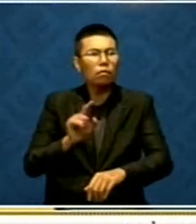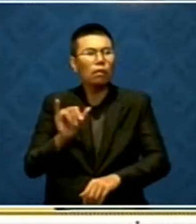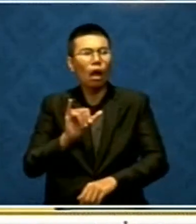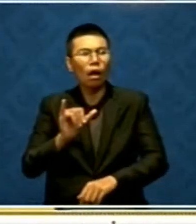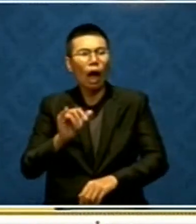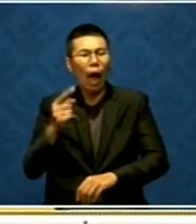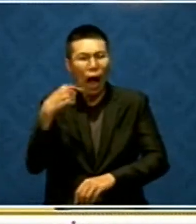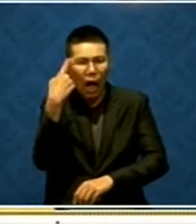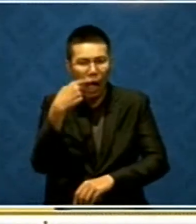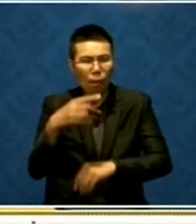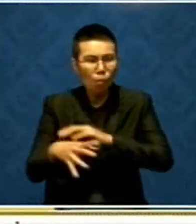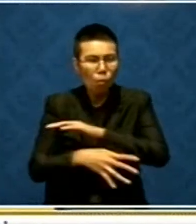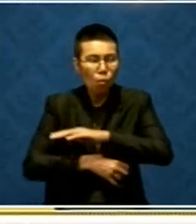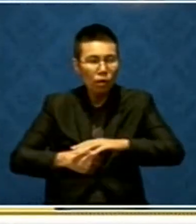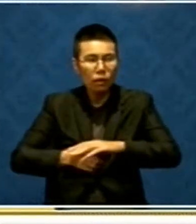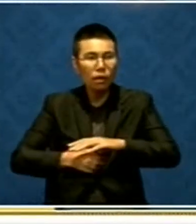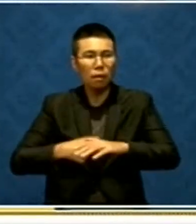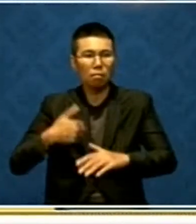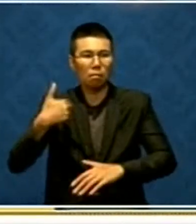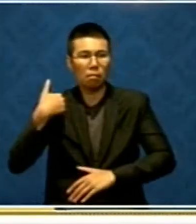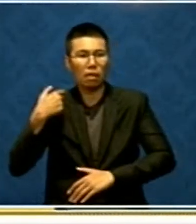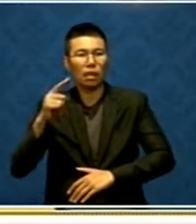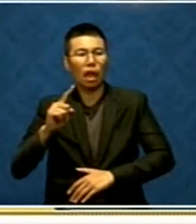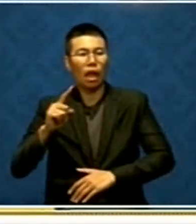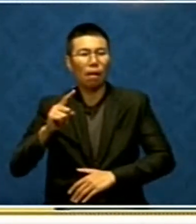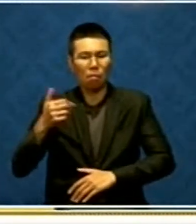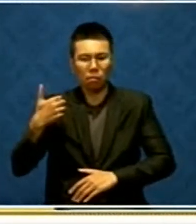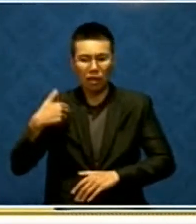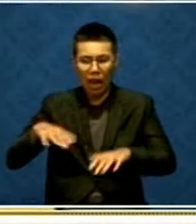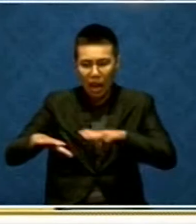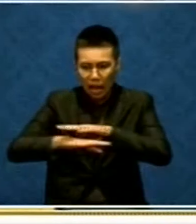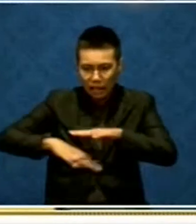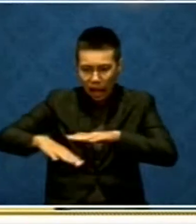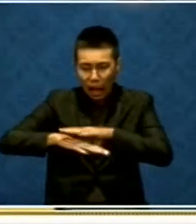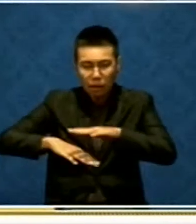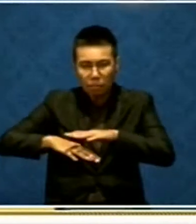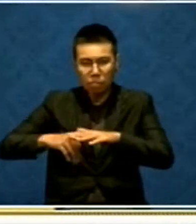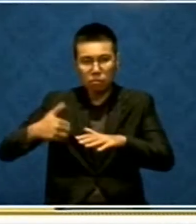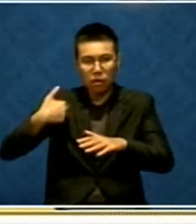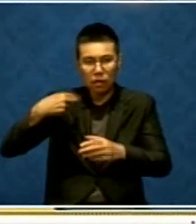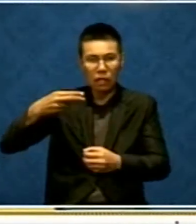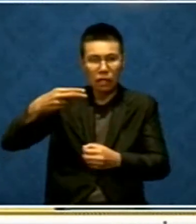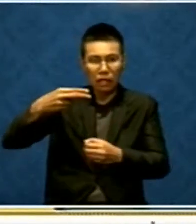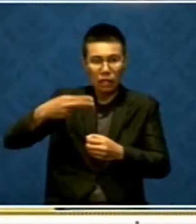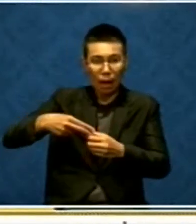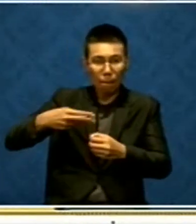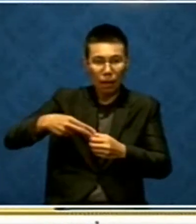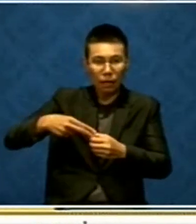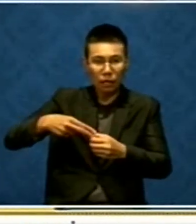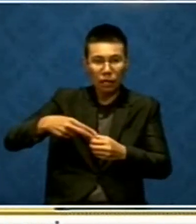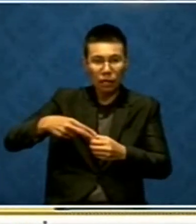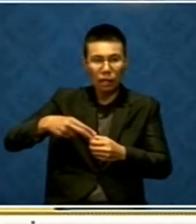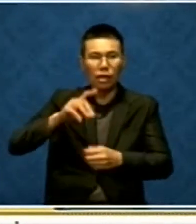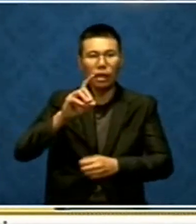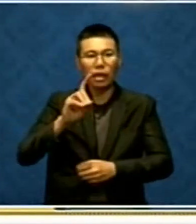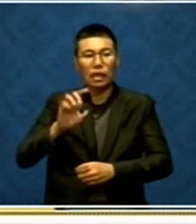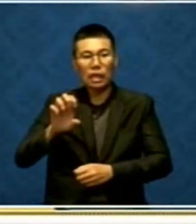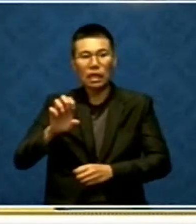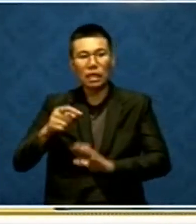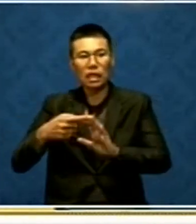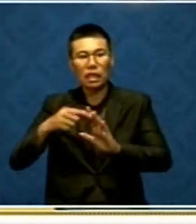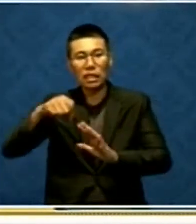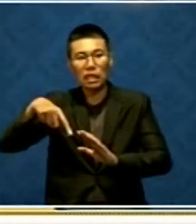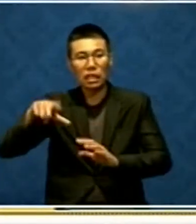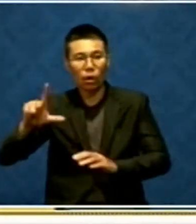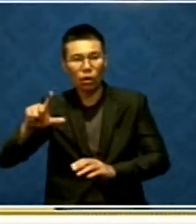ยจากเอกสารหลุดที่ผ่านมาครั้งล่าสุดนี้ครับน้ำมันดีเซลหาย 215,000 ลิตรครับไ